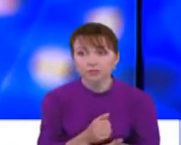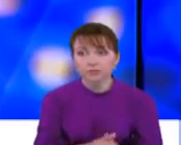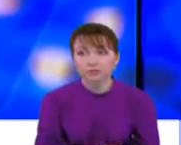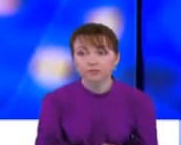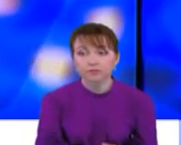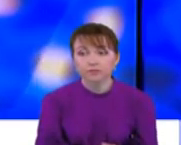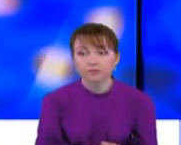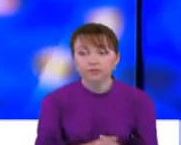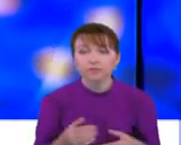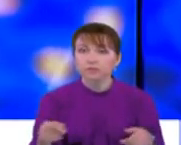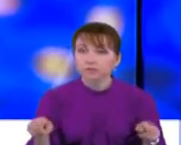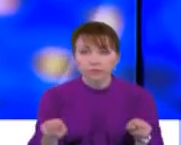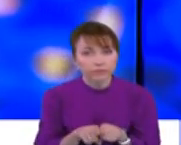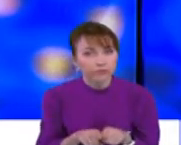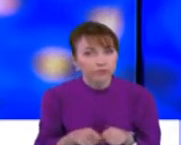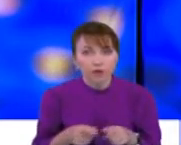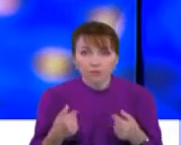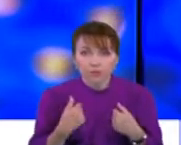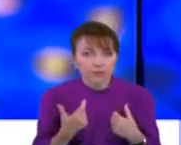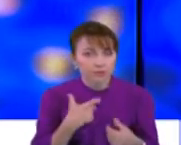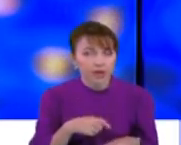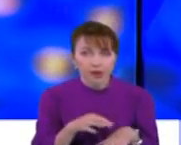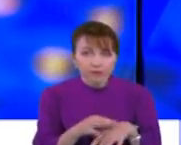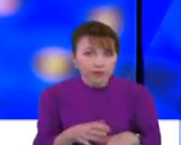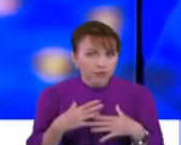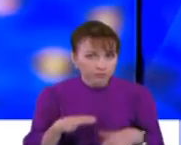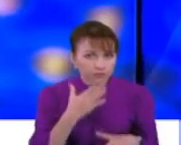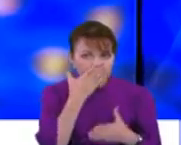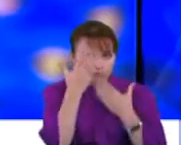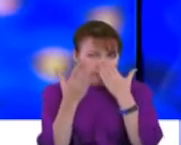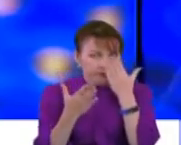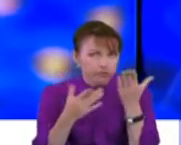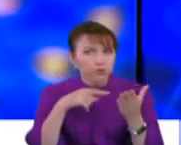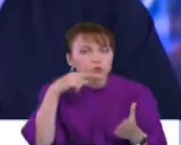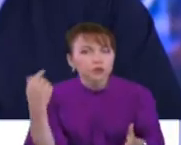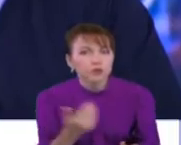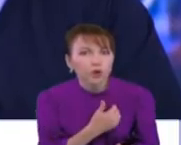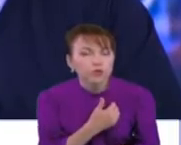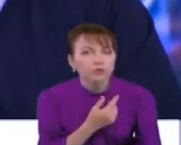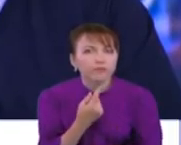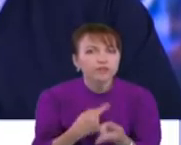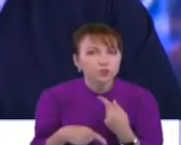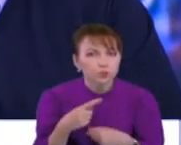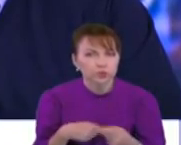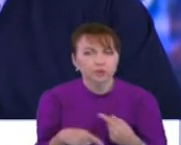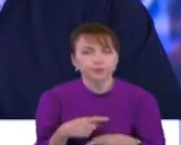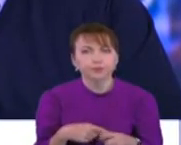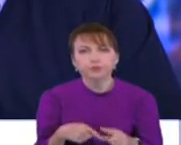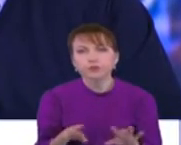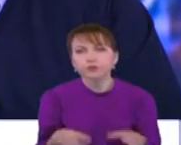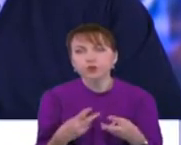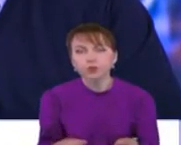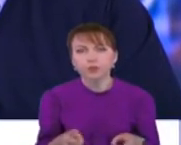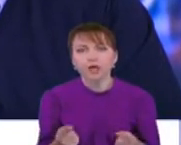себе не поводили, як відомо. А потім, значить, росіяни хочуть, ну, взагалі повернутися в клуб